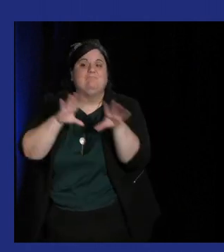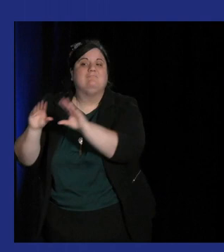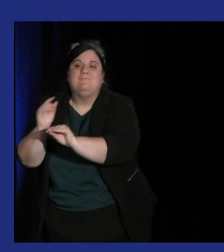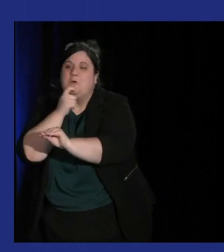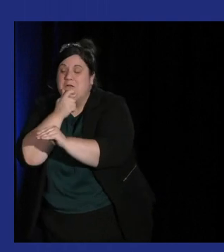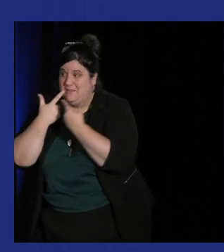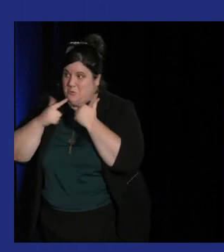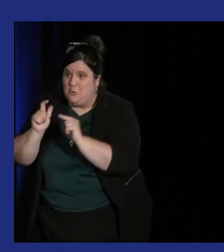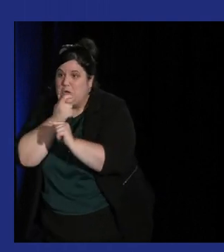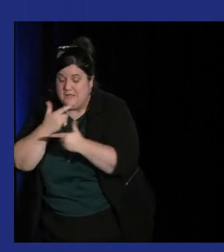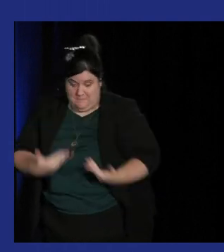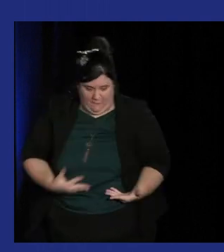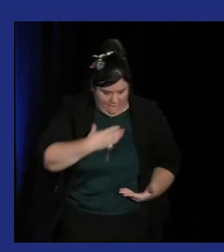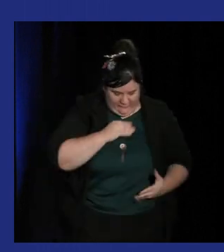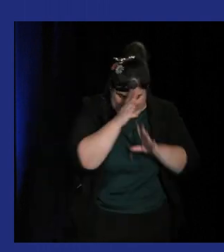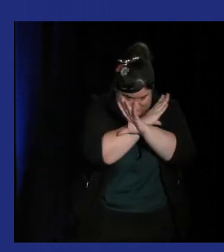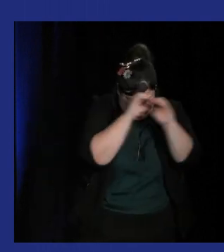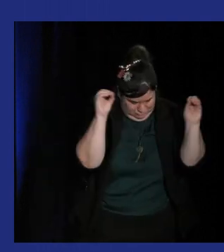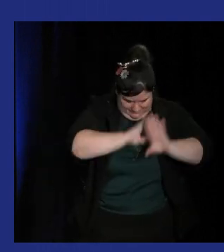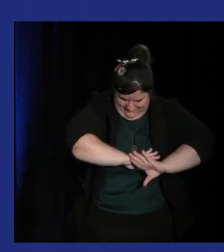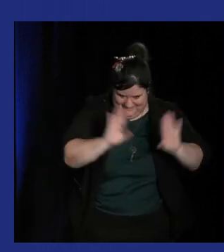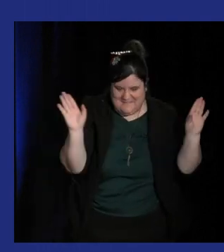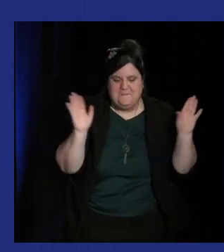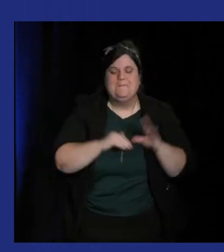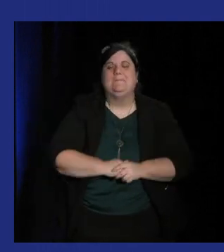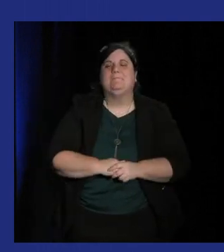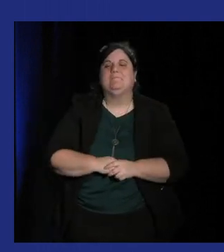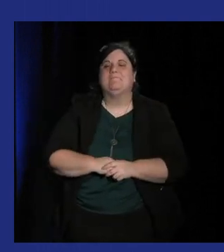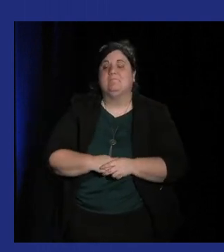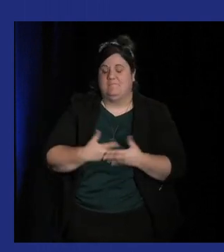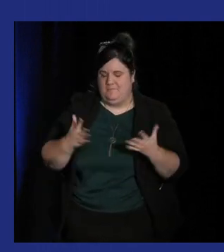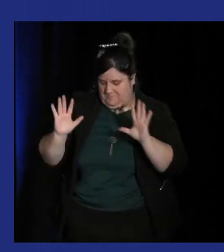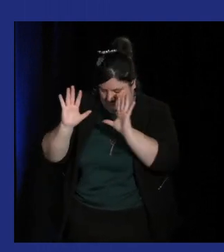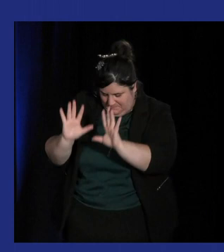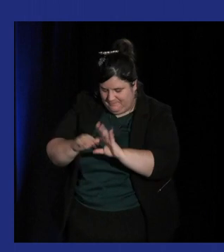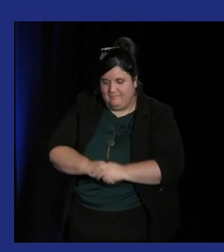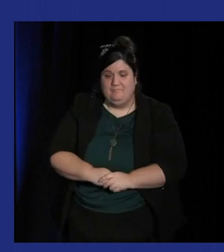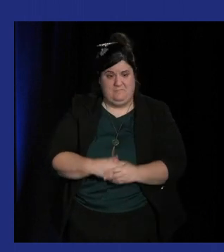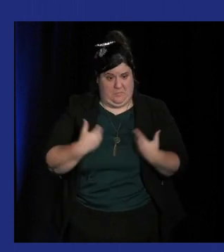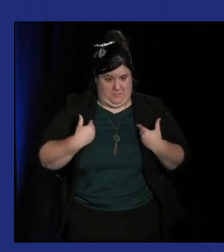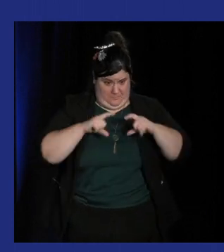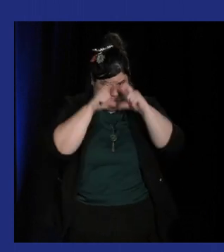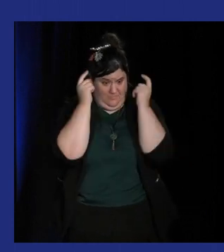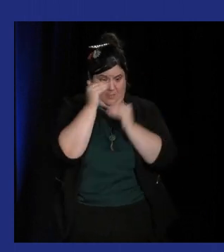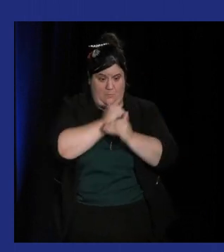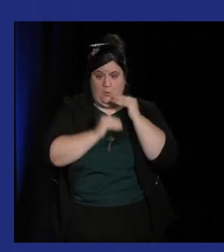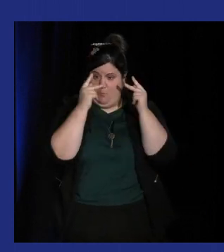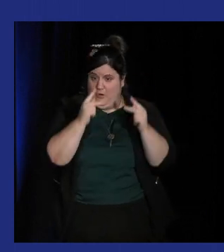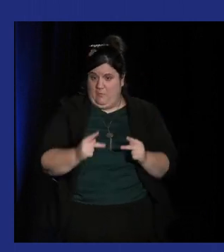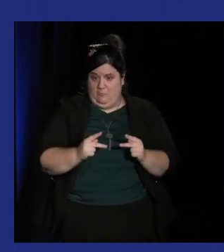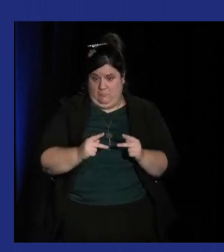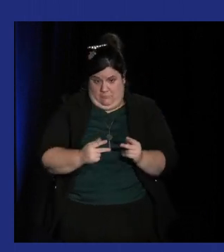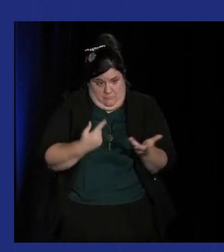coup moi en tant que programme en tant que programmeur je j'estime que ma tâche principale c'est de rendre la vie plus facile aux artistes